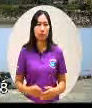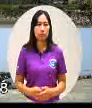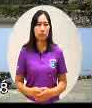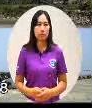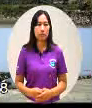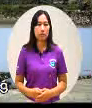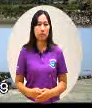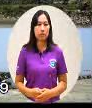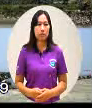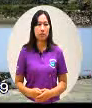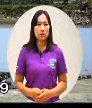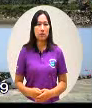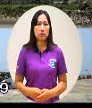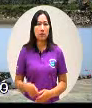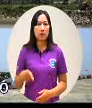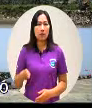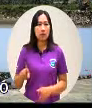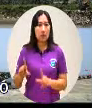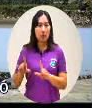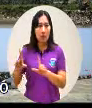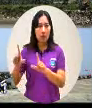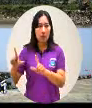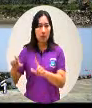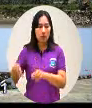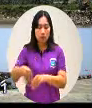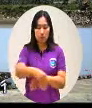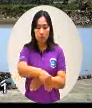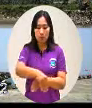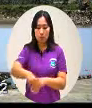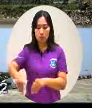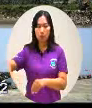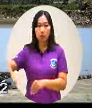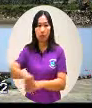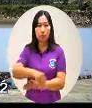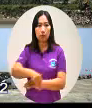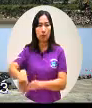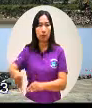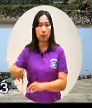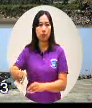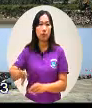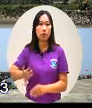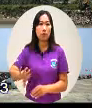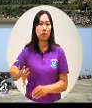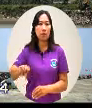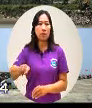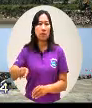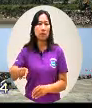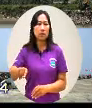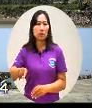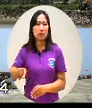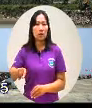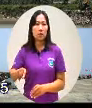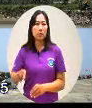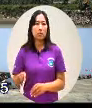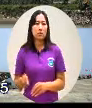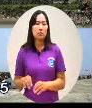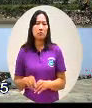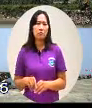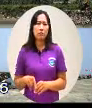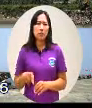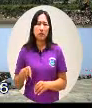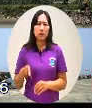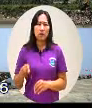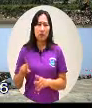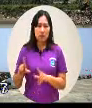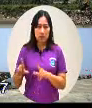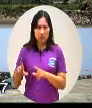这个是迄个咱的东堤已经做这段120多米已经做出来，阿伯为因看啊，这个协助还无同意吼，啊，这咱的东堤掏